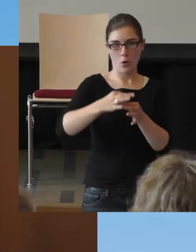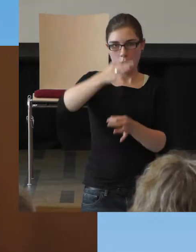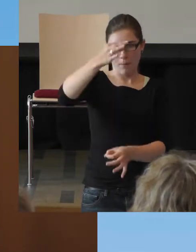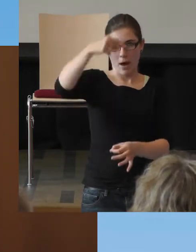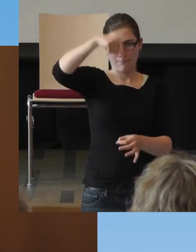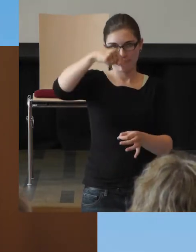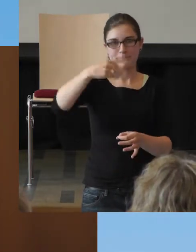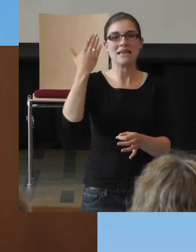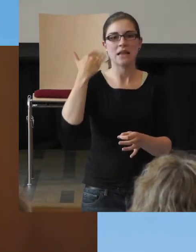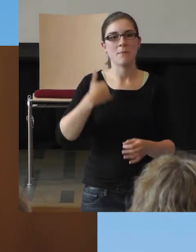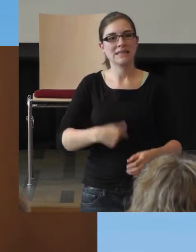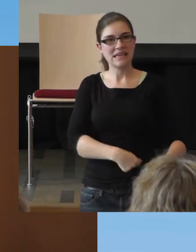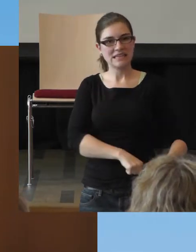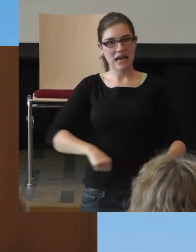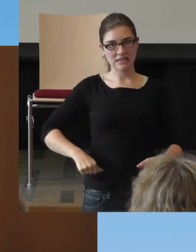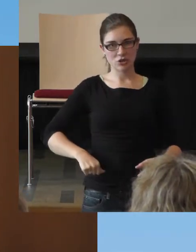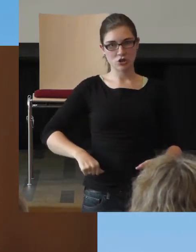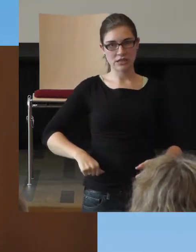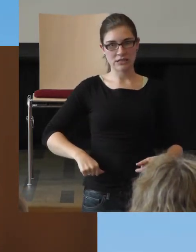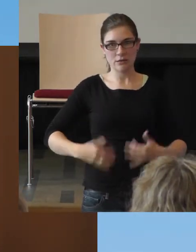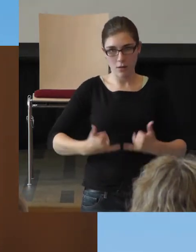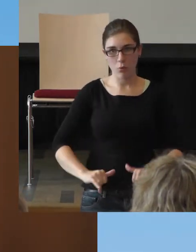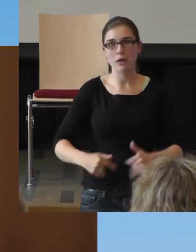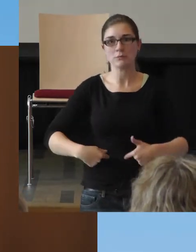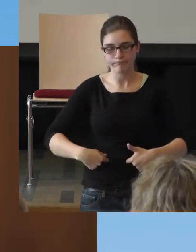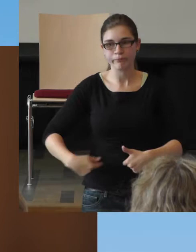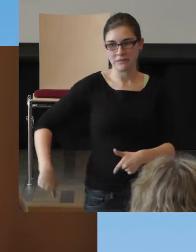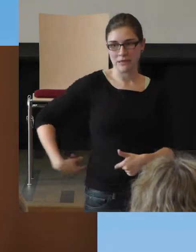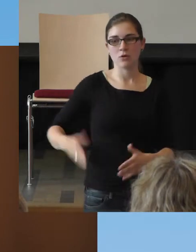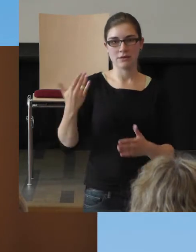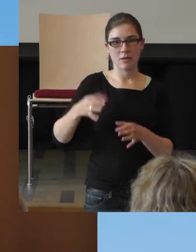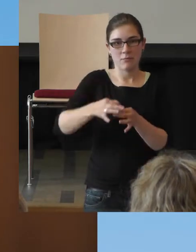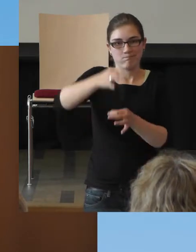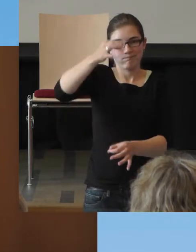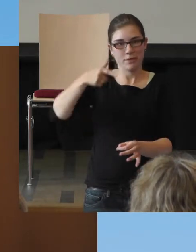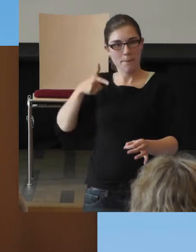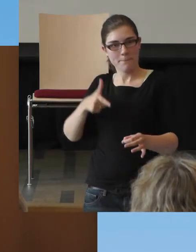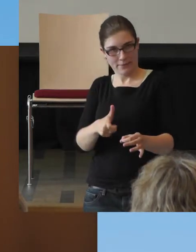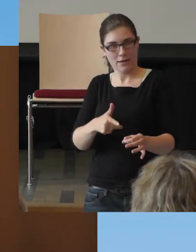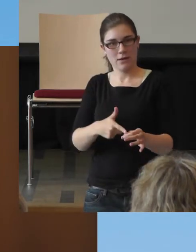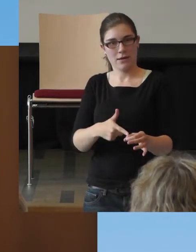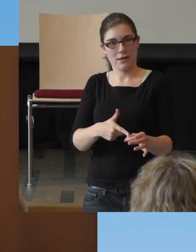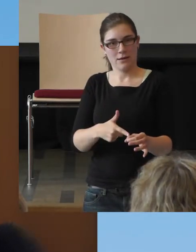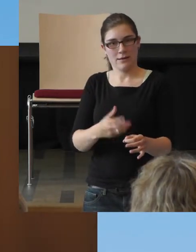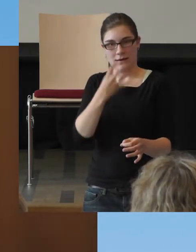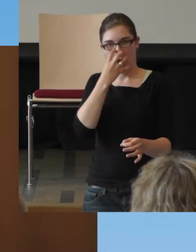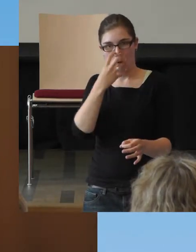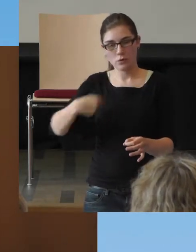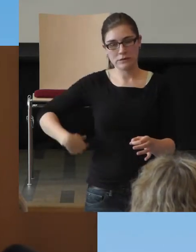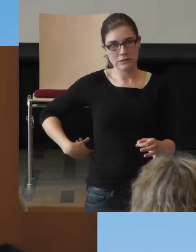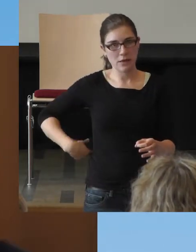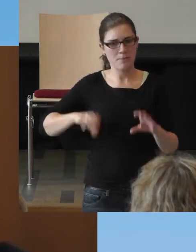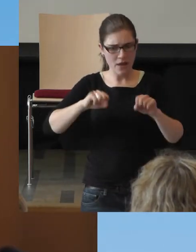Kaiserschnittgeburt meines Sohnes und ich möchte wissen, ob das dadurch auch ausgelöst werden kann, dieses Kribbeln in den Füßen oder